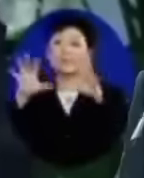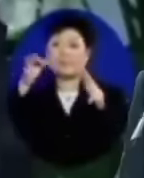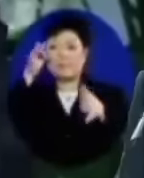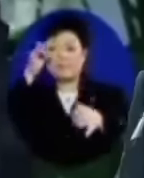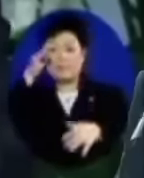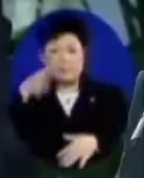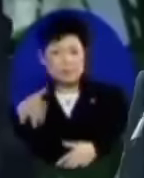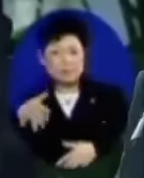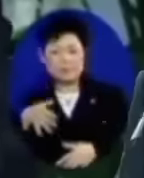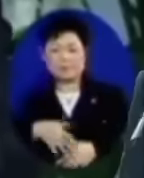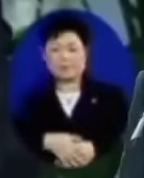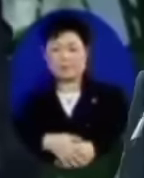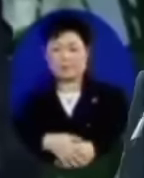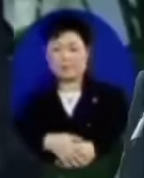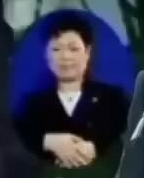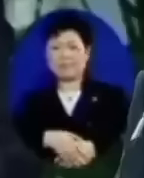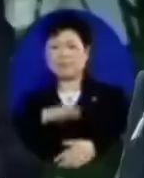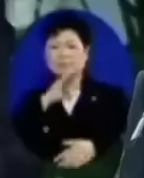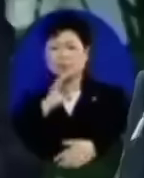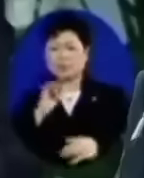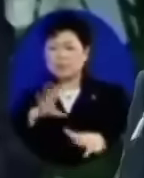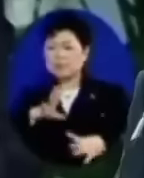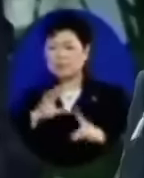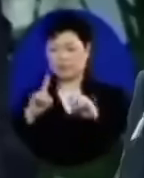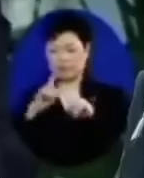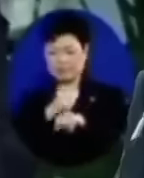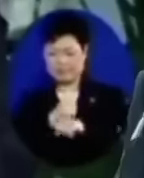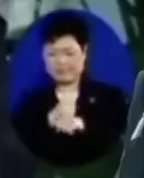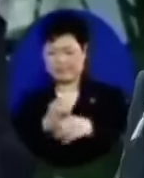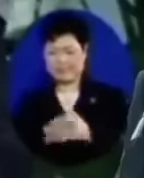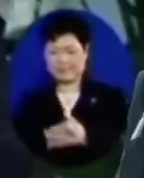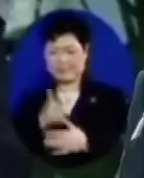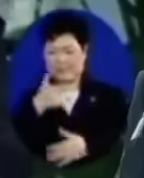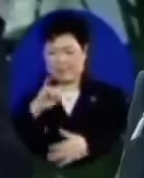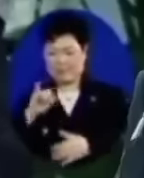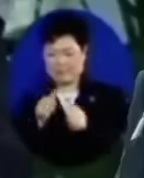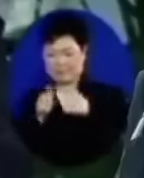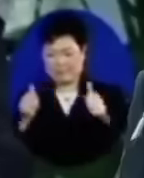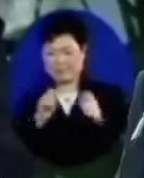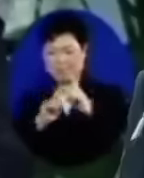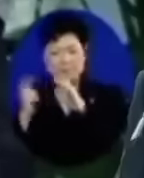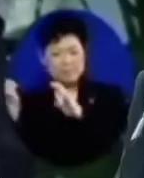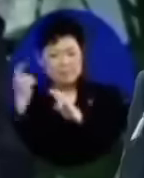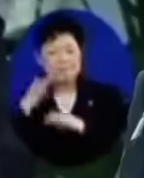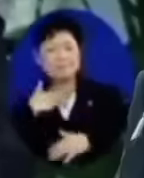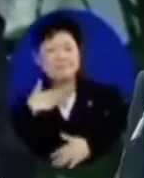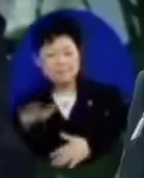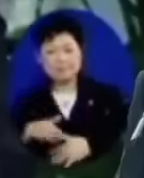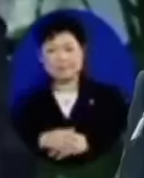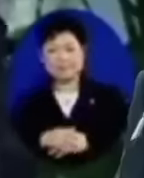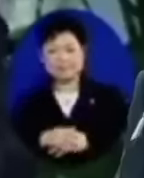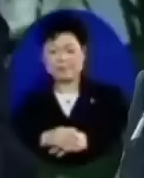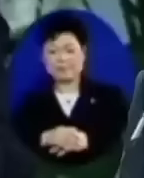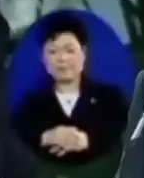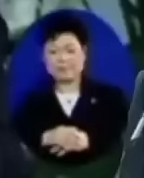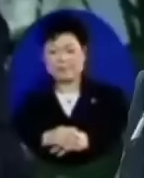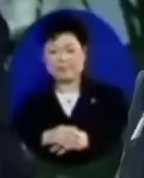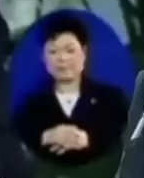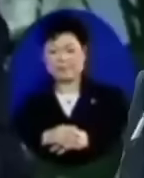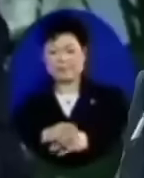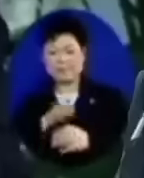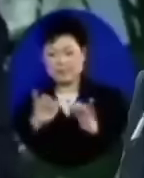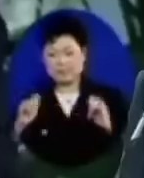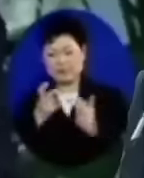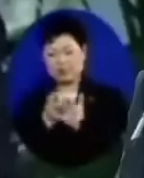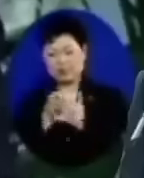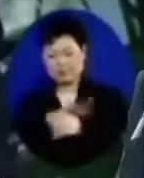없나니라. 청천벽력 같은 말입니다. 니고데모는 그런 말을 들어본 적이 없습니다. 사람이 율법만 잘